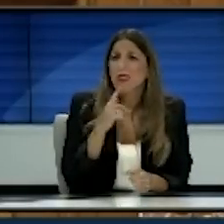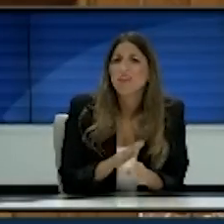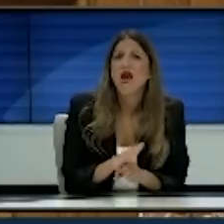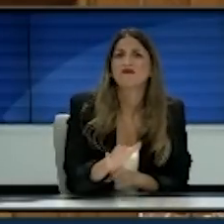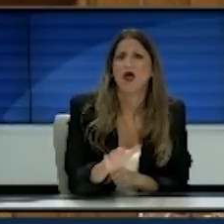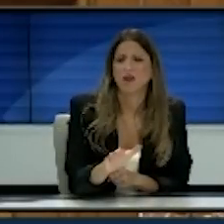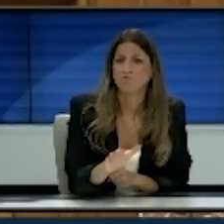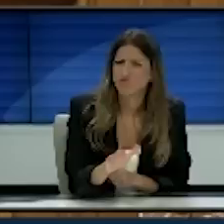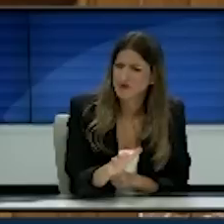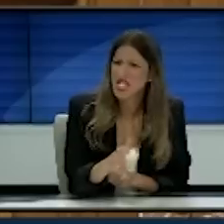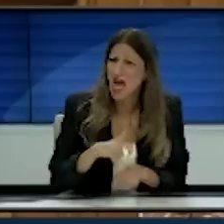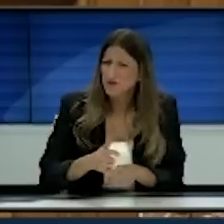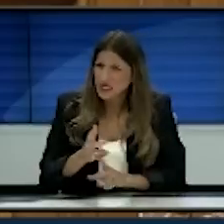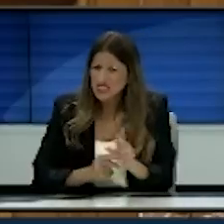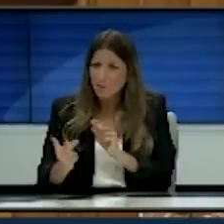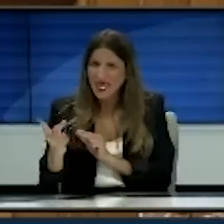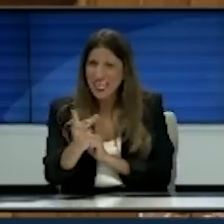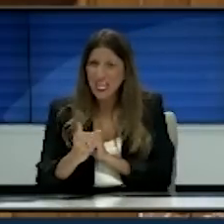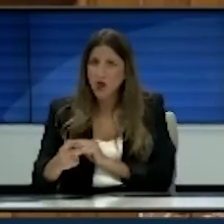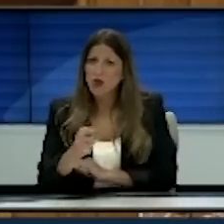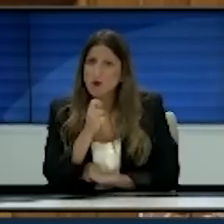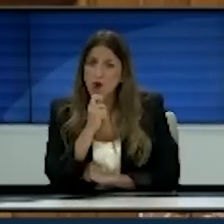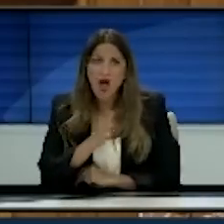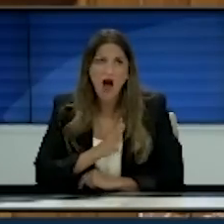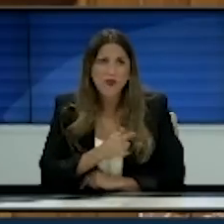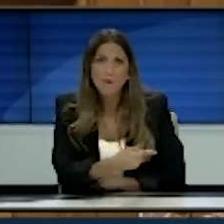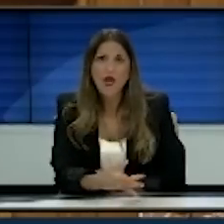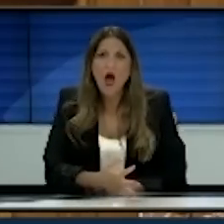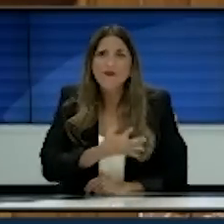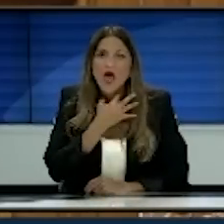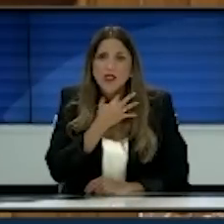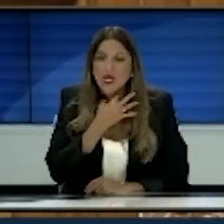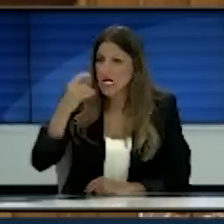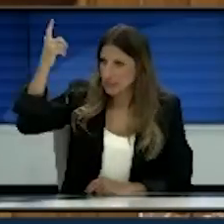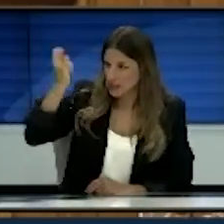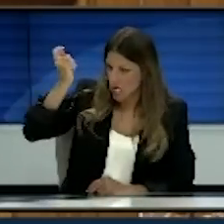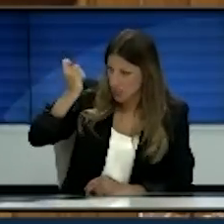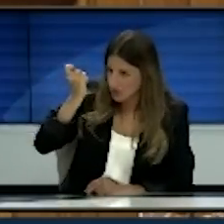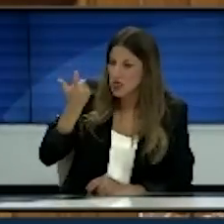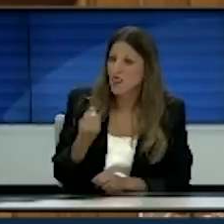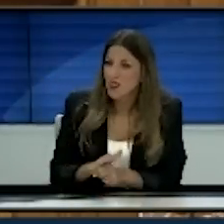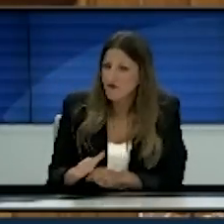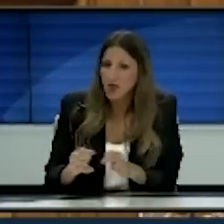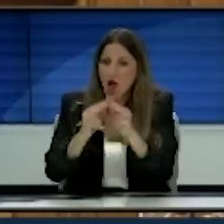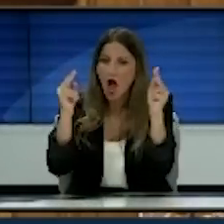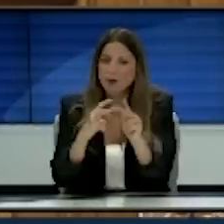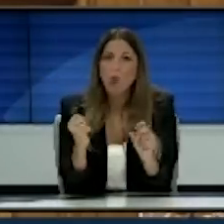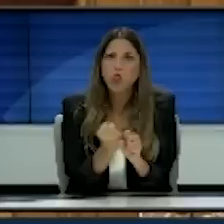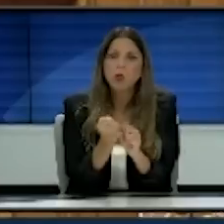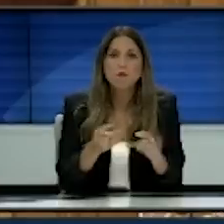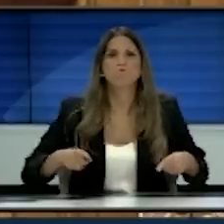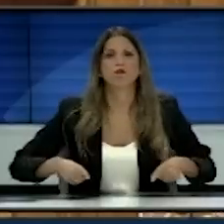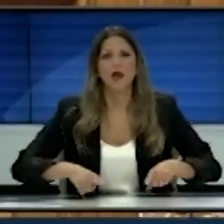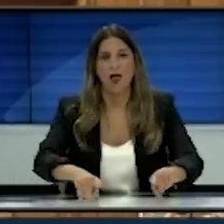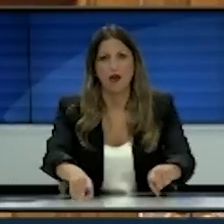ζήσει, μιλάτε για κοινωνική πολιτική. Ντροπή πρέπει να νιώθετε και για το έσχος των συντάξεων που